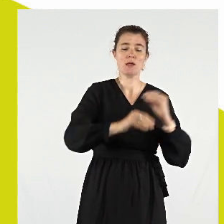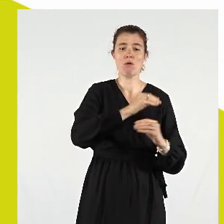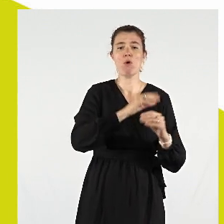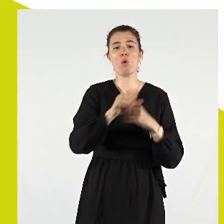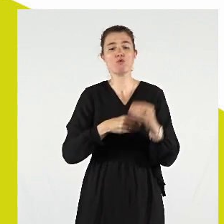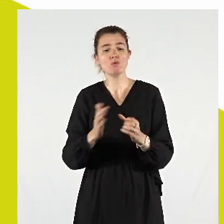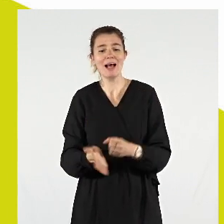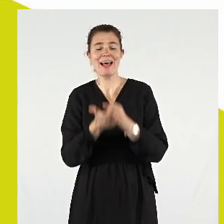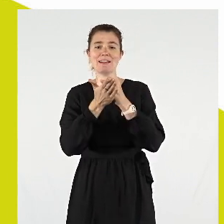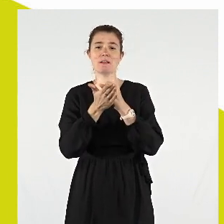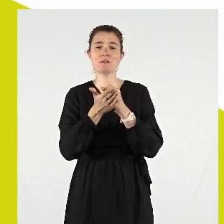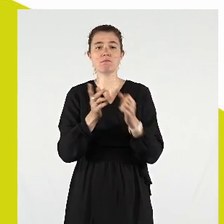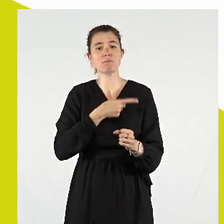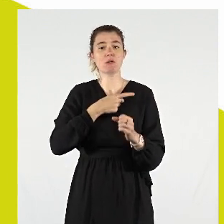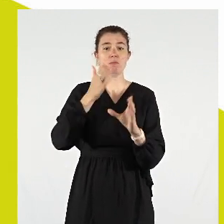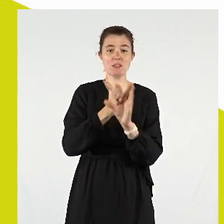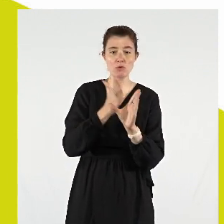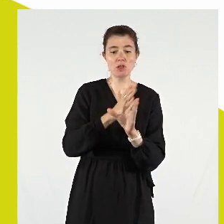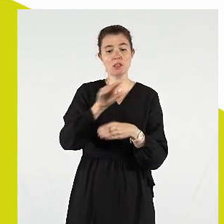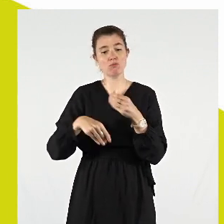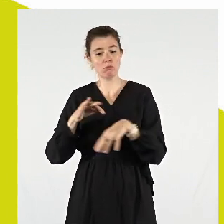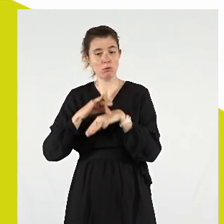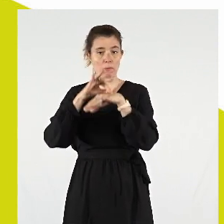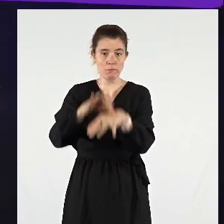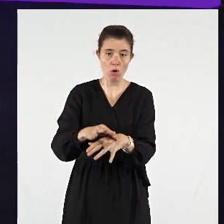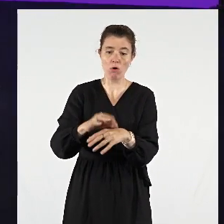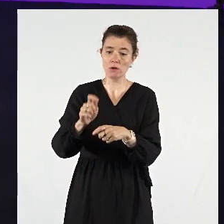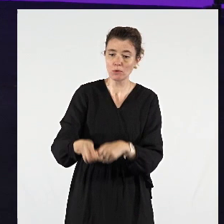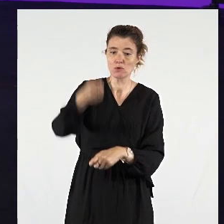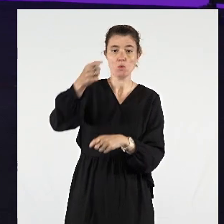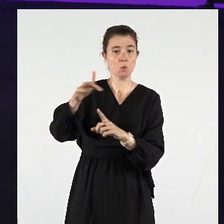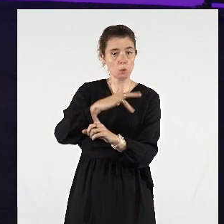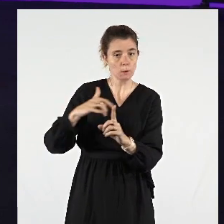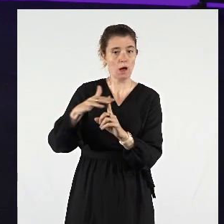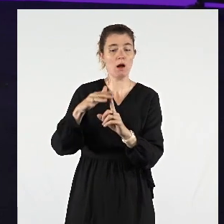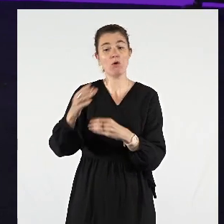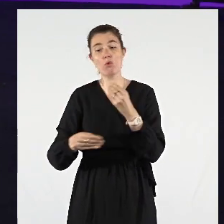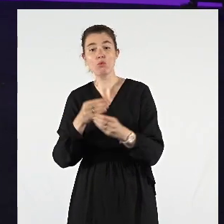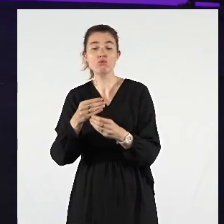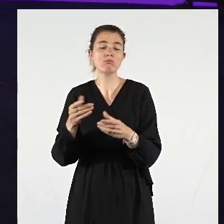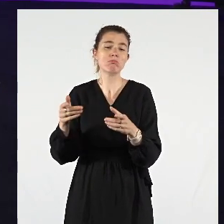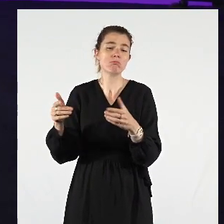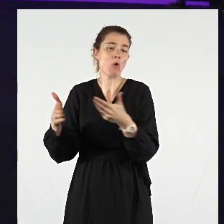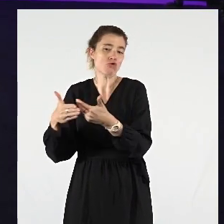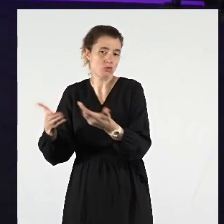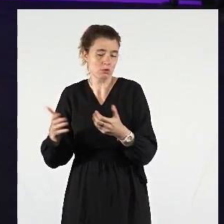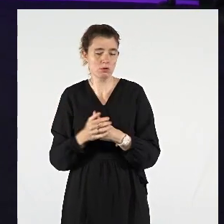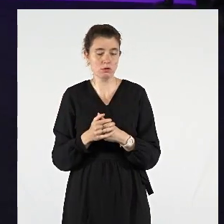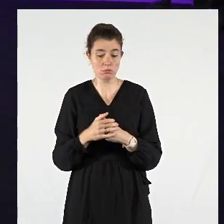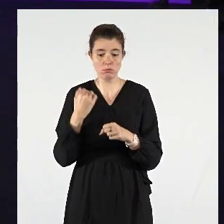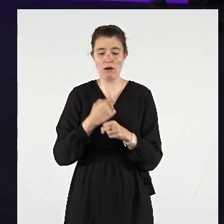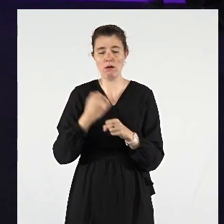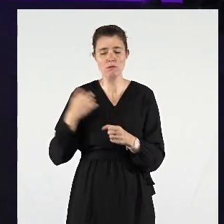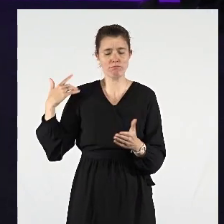médico-psychologique ou d'accompagnant éducatif et social ou de faisant fonction. Et donc il y a des travaux qui montrent que